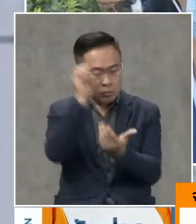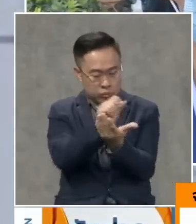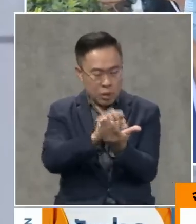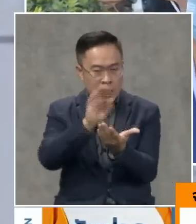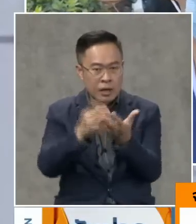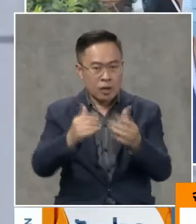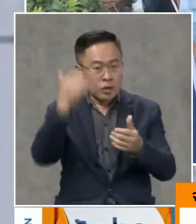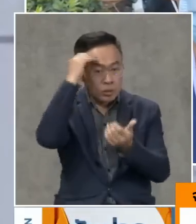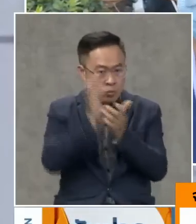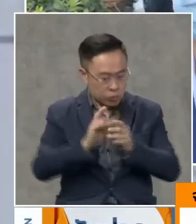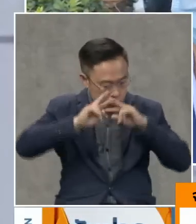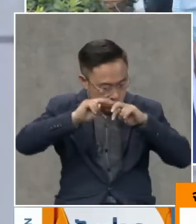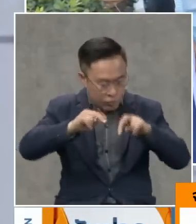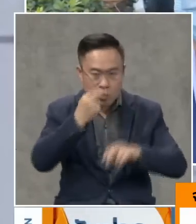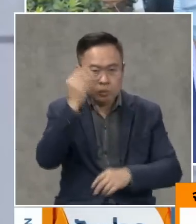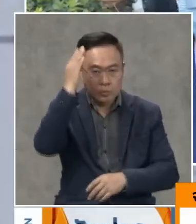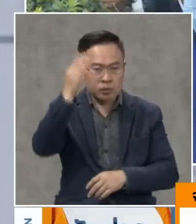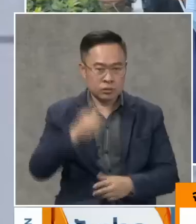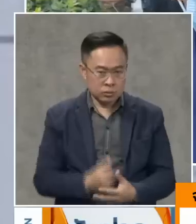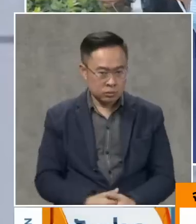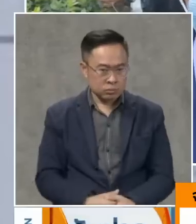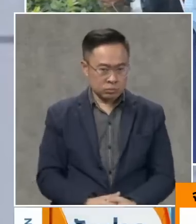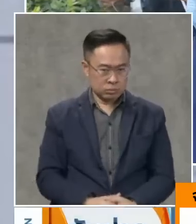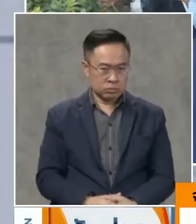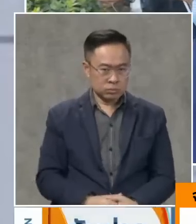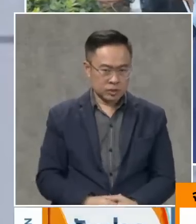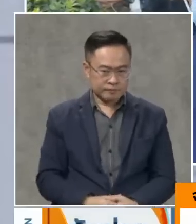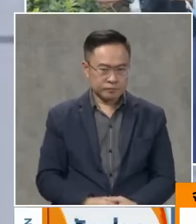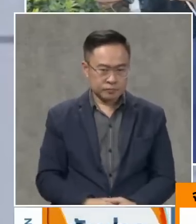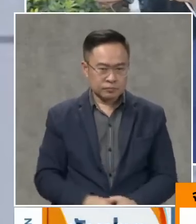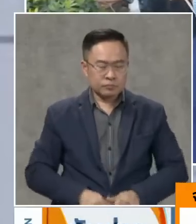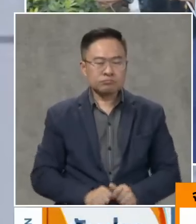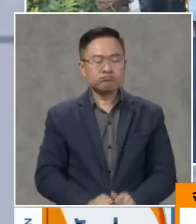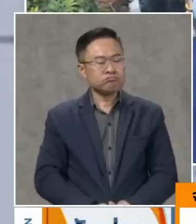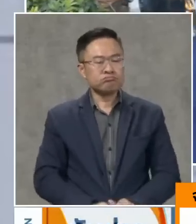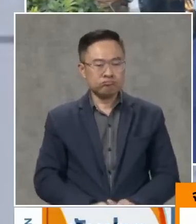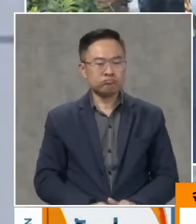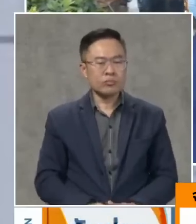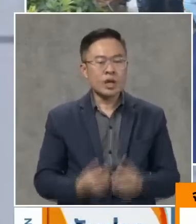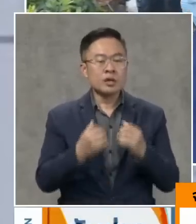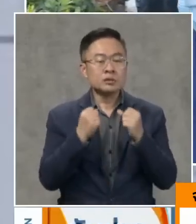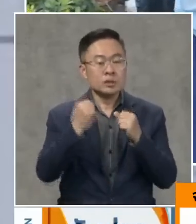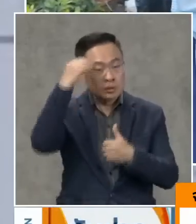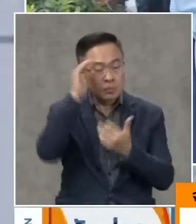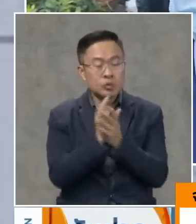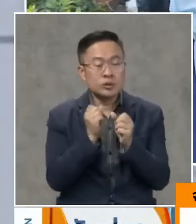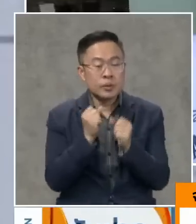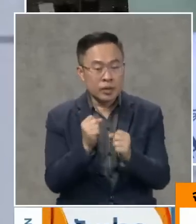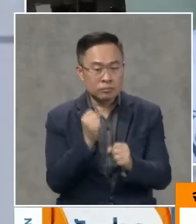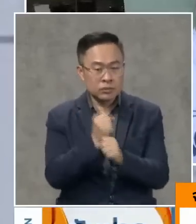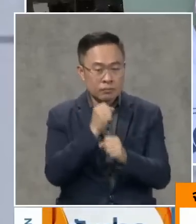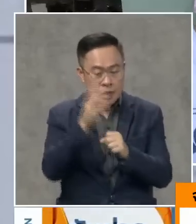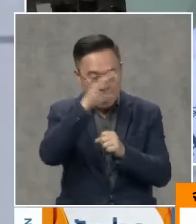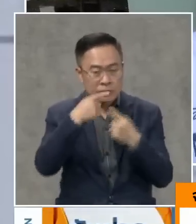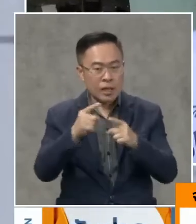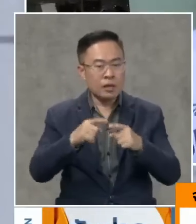งบ้างคะ เขาบอกว่าเดี๋ยวตามสืบความให้อีกทีนึงแต่ไม่ให้หวังว่าจะได้รถคืนไหมเดี๋ยวตามให้สืบถึงความสามารถเขานะคะ ร